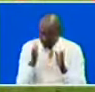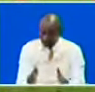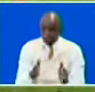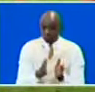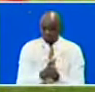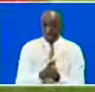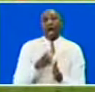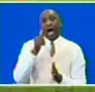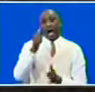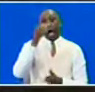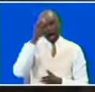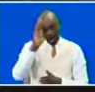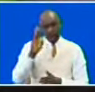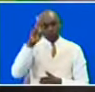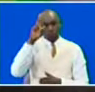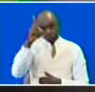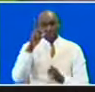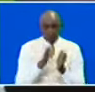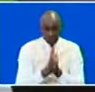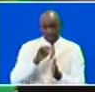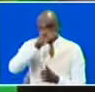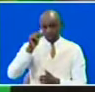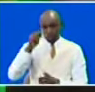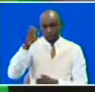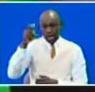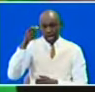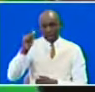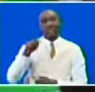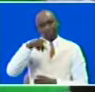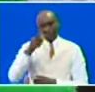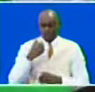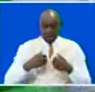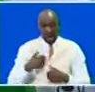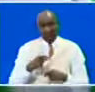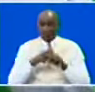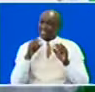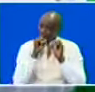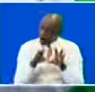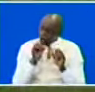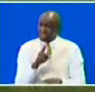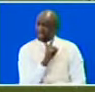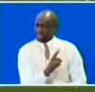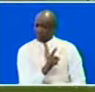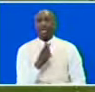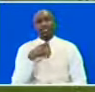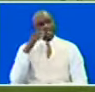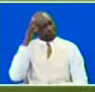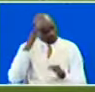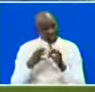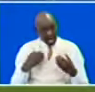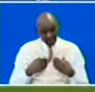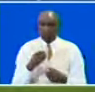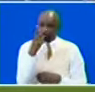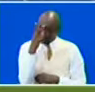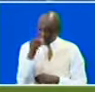Sofia Abud Omar pamoja na Johanna Omolo ni kati ya majeruhi, lakini mkufunzi Stanley Okumbi ana imani kuwa wachezaji